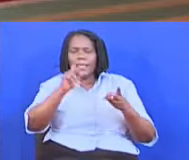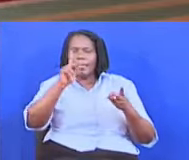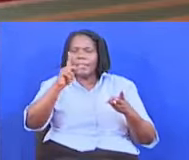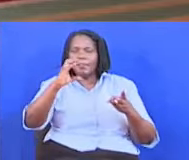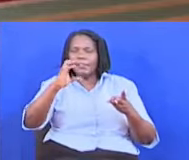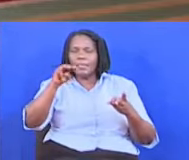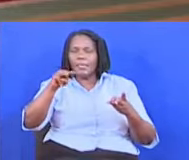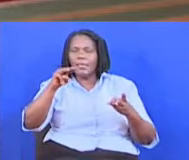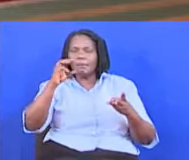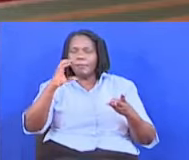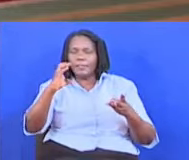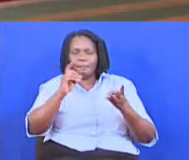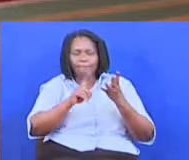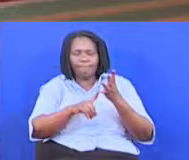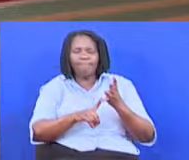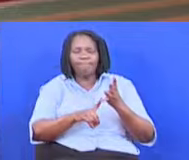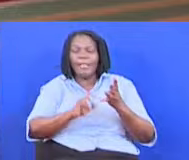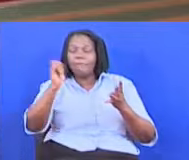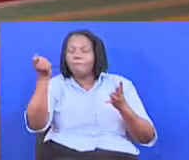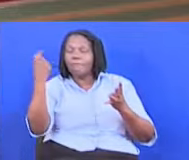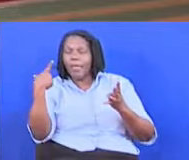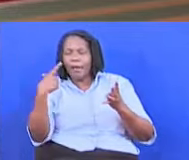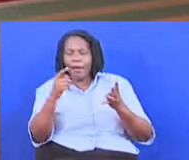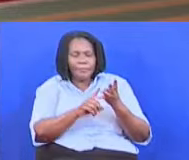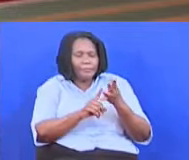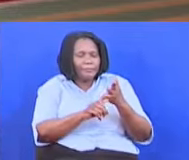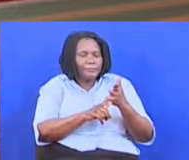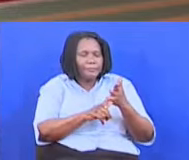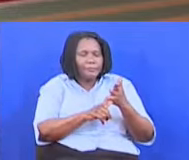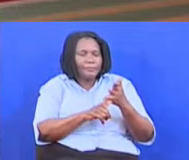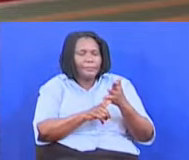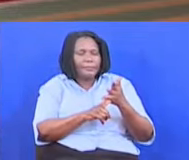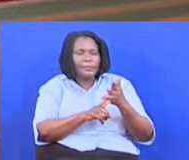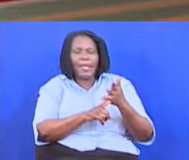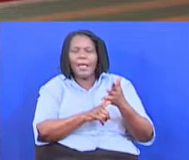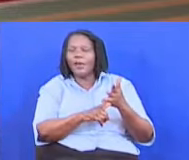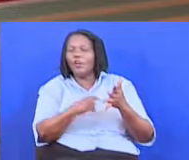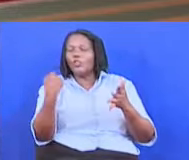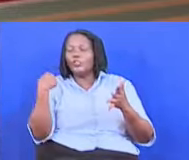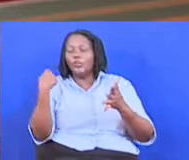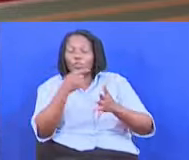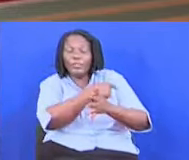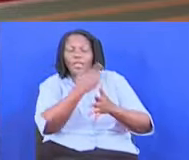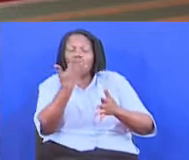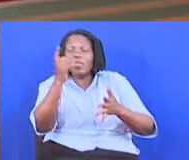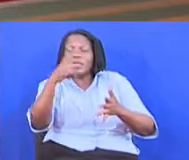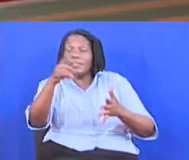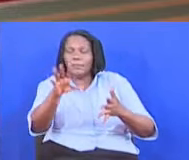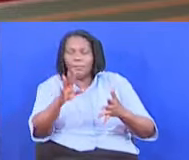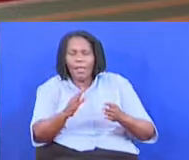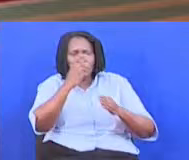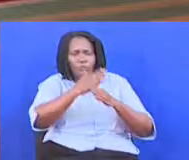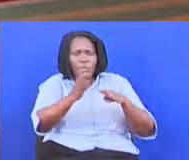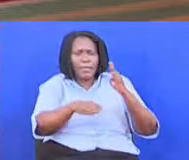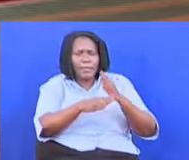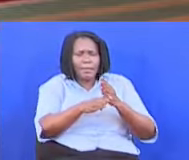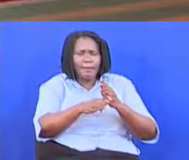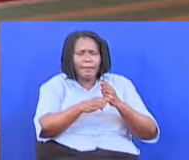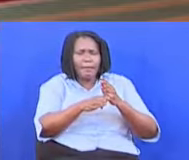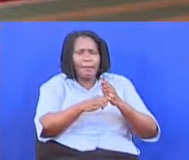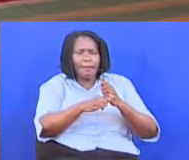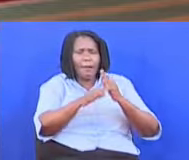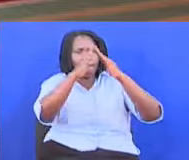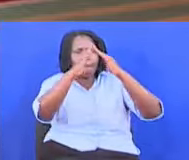ya rufaa ya Kanda Mbeya kwa Tanzania Bara, na kimoja kwa visiwani. kwa kujenga majengo na kuviwezesha vifaa